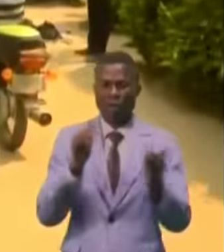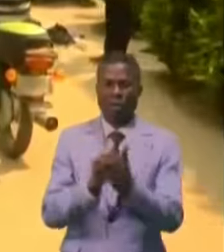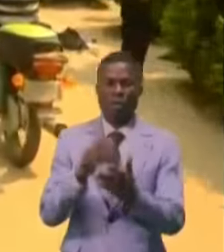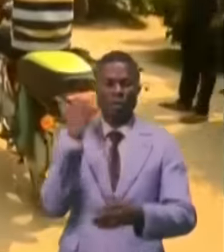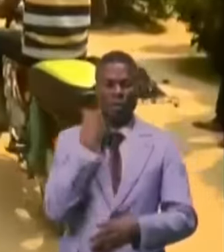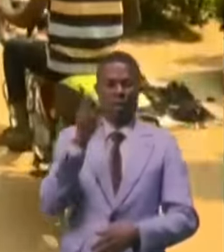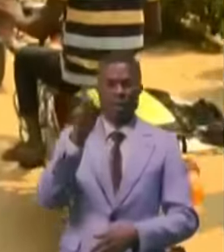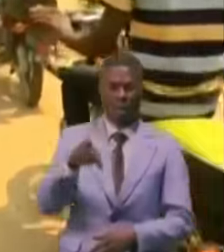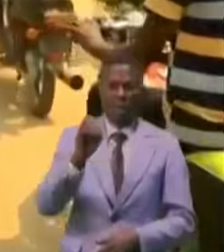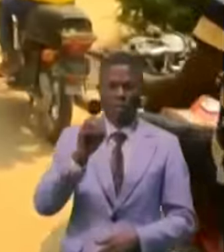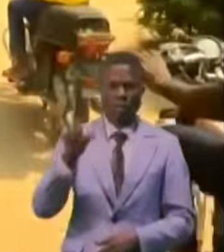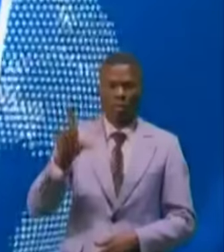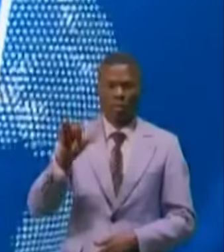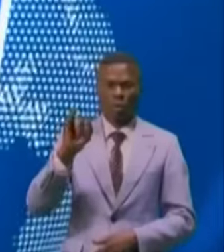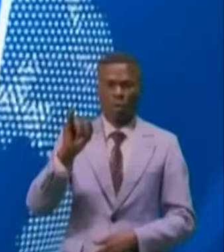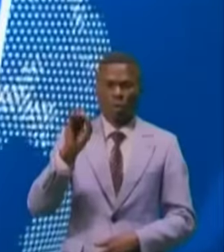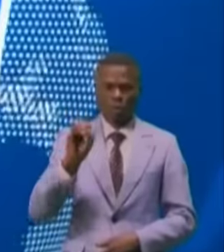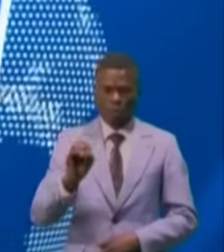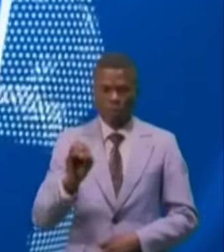poliomyélite.